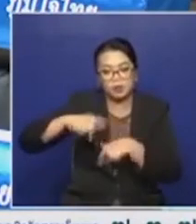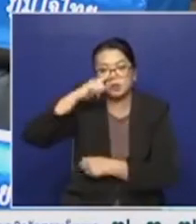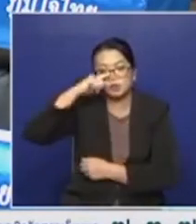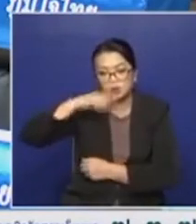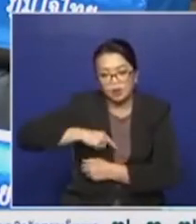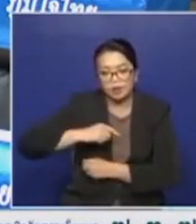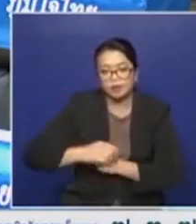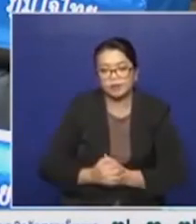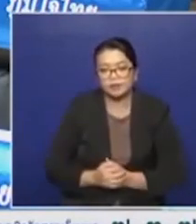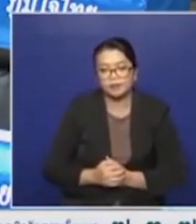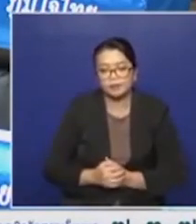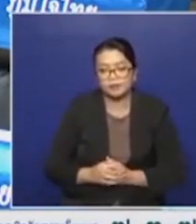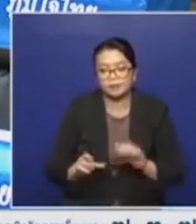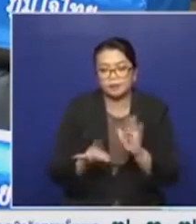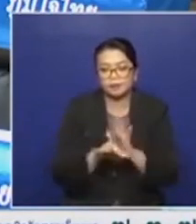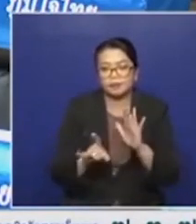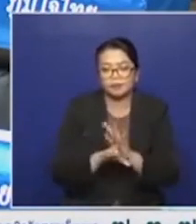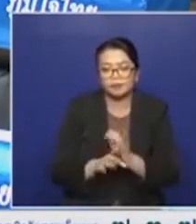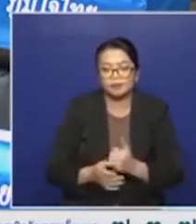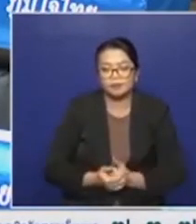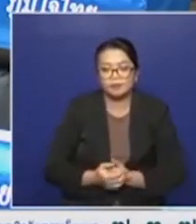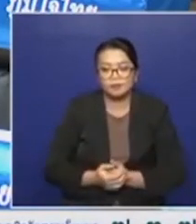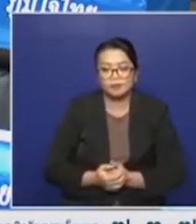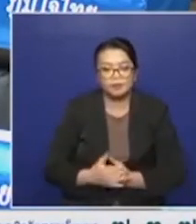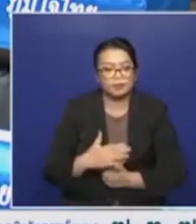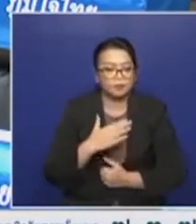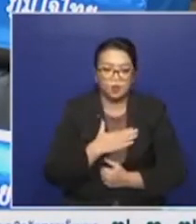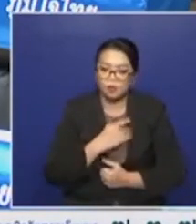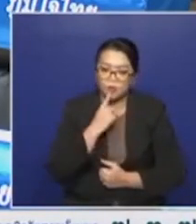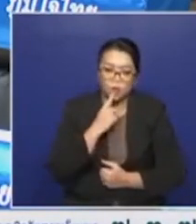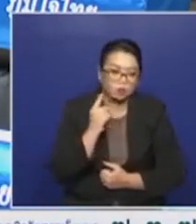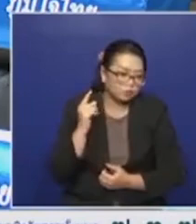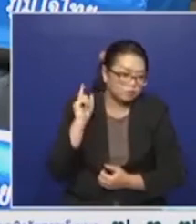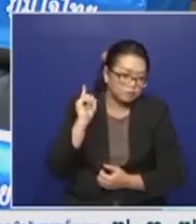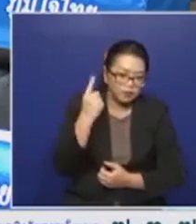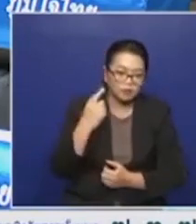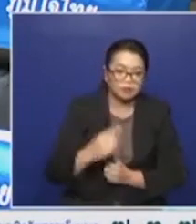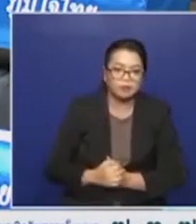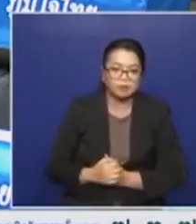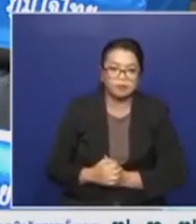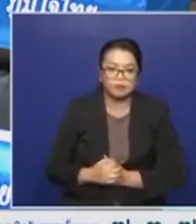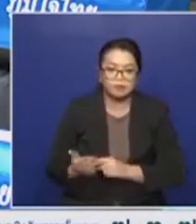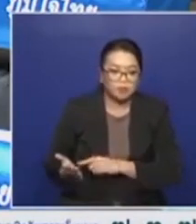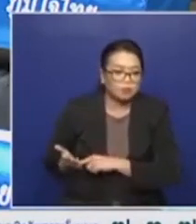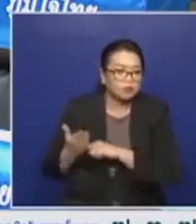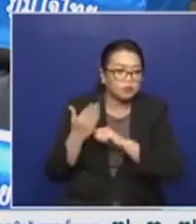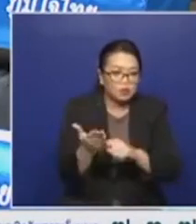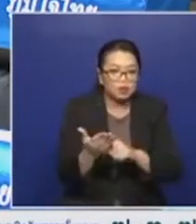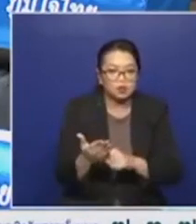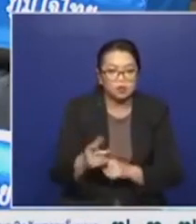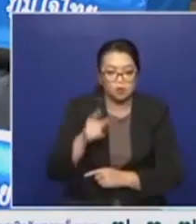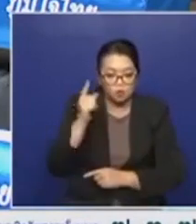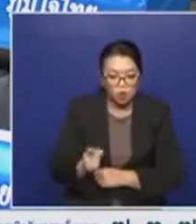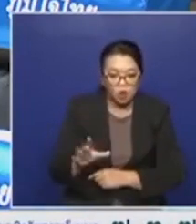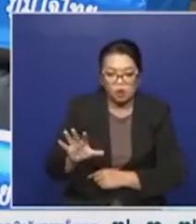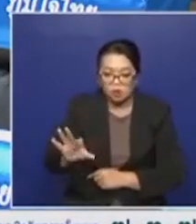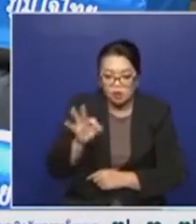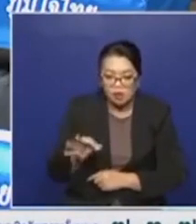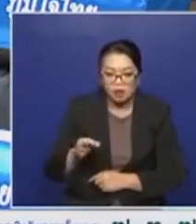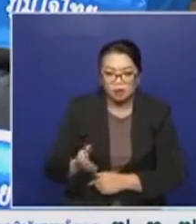สุดท้ายนี้ก็จะประทานผมยืนยันอีกครั้งว่าสิ่งที่ผมเสนอไม่ใช่การต้องเลือก